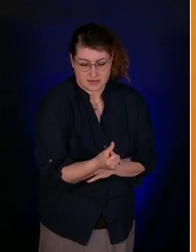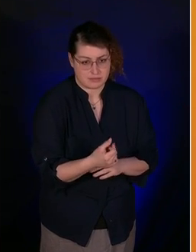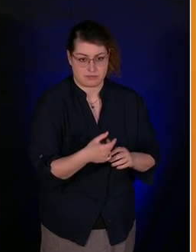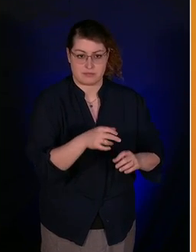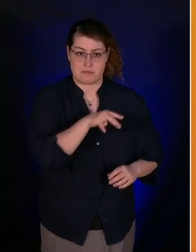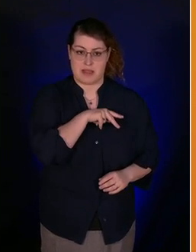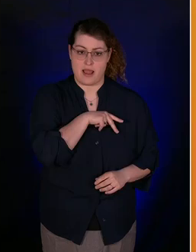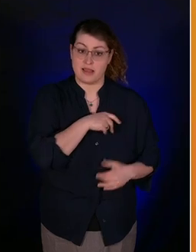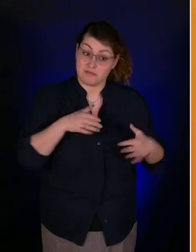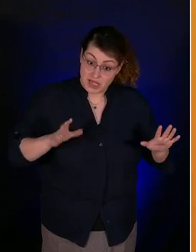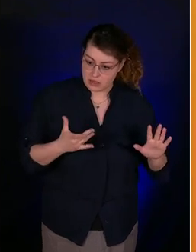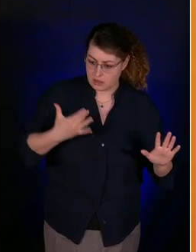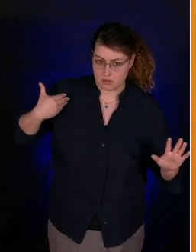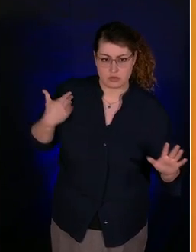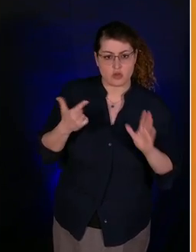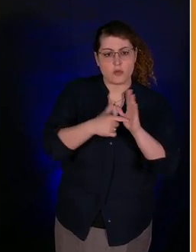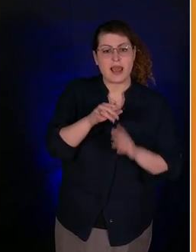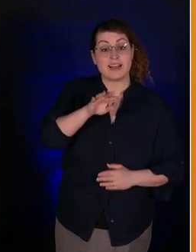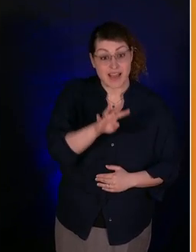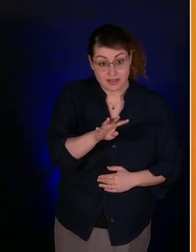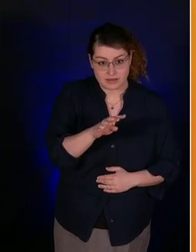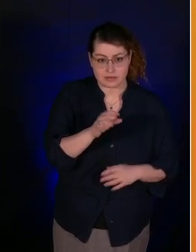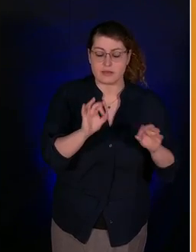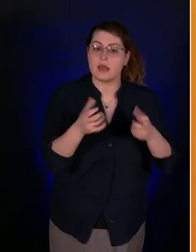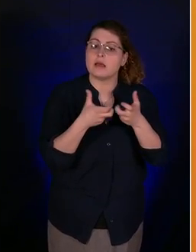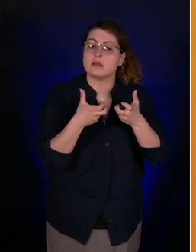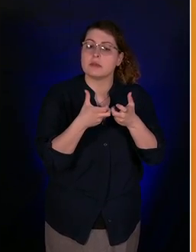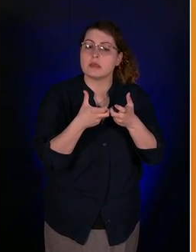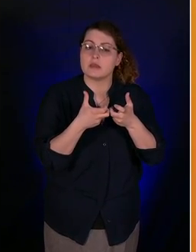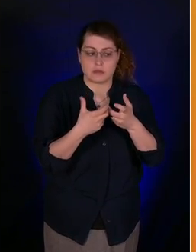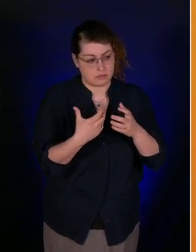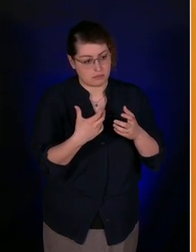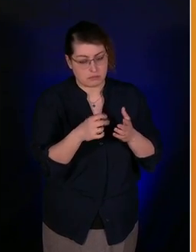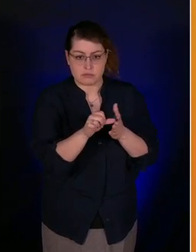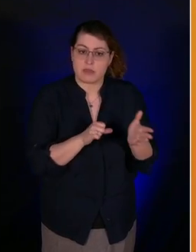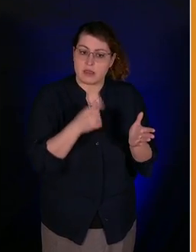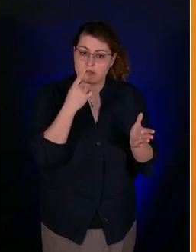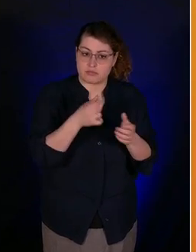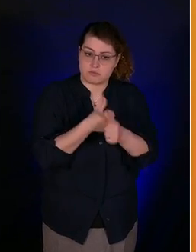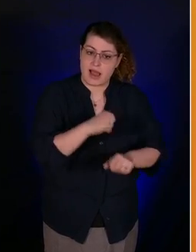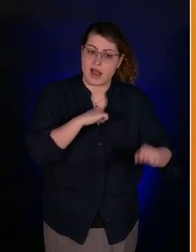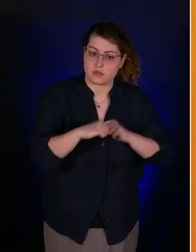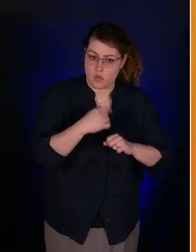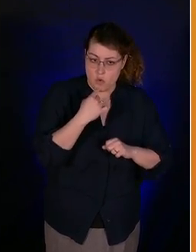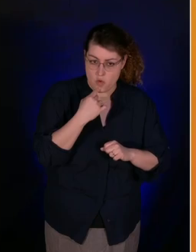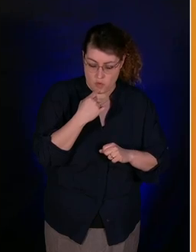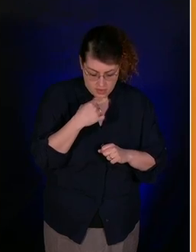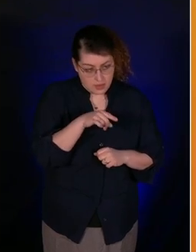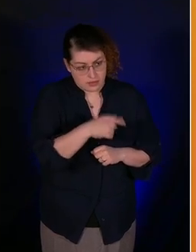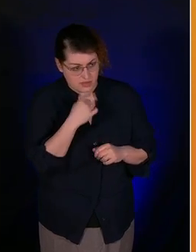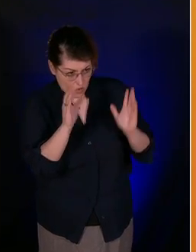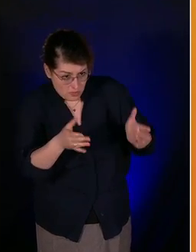l'hôpital est en souffrance depuis 2004, depuis la tarification à l'acte au doux nom d'AT2A, qui contraint l'hôpital à